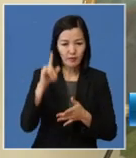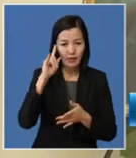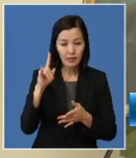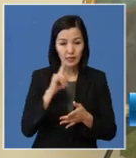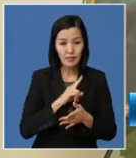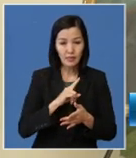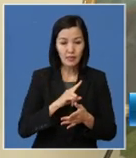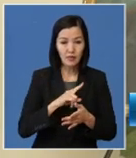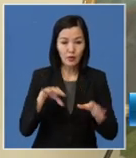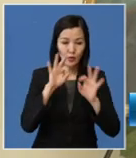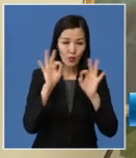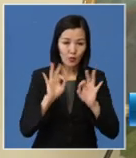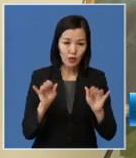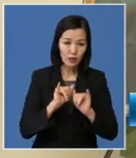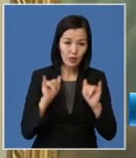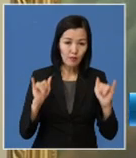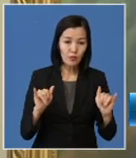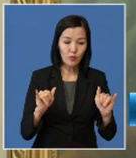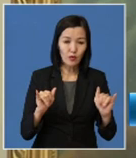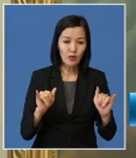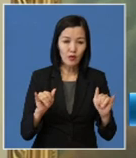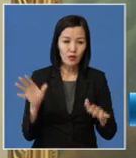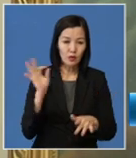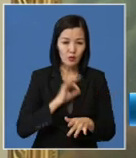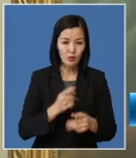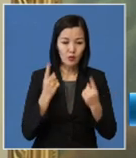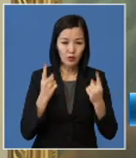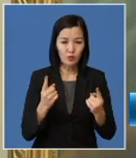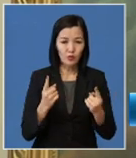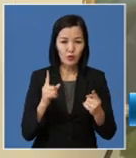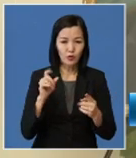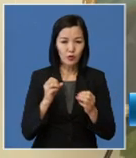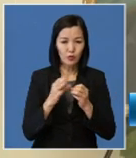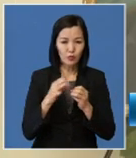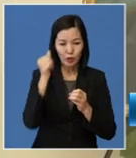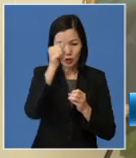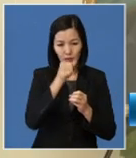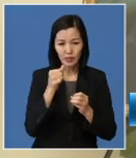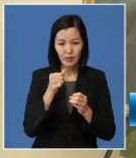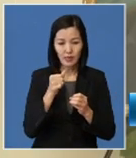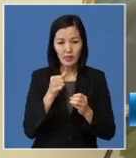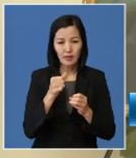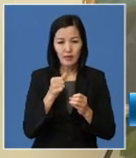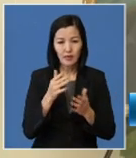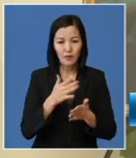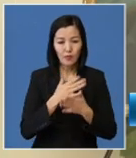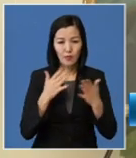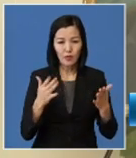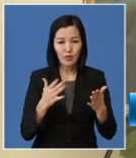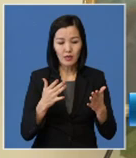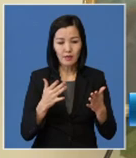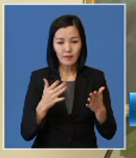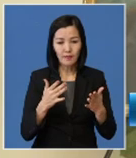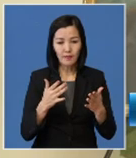төл мәдениетін және өнерін дамытуды қосатын өз зор деп білемін. Биыл 115 жылдығына бізде филиалдың атынан бір үлкен пленер және